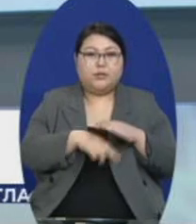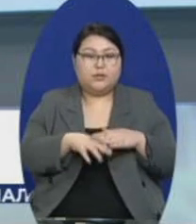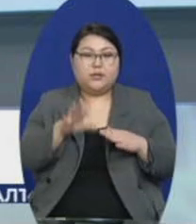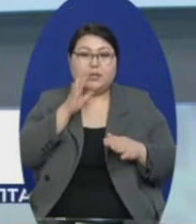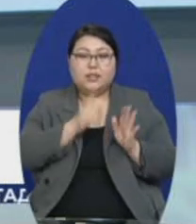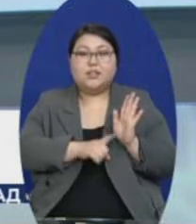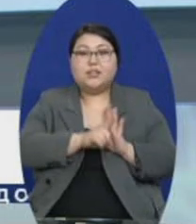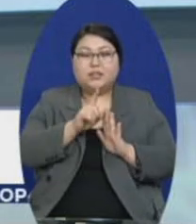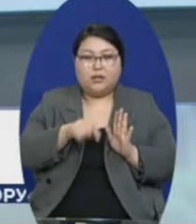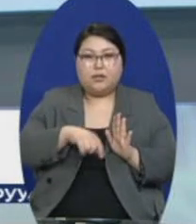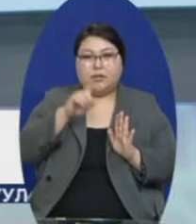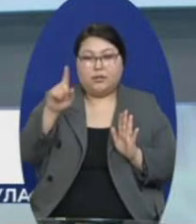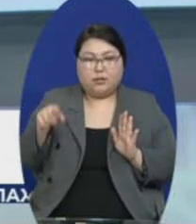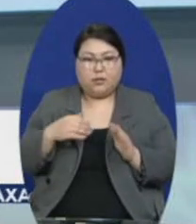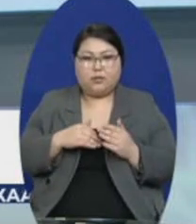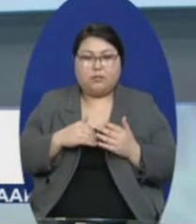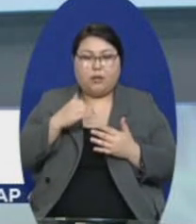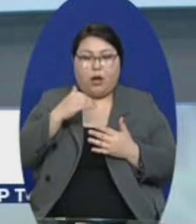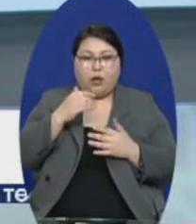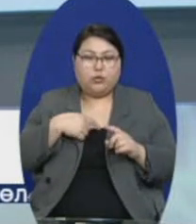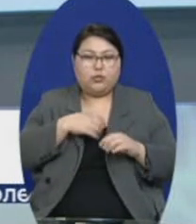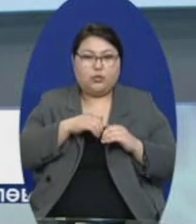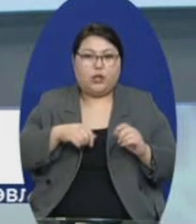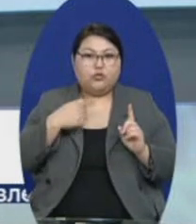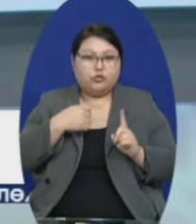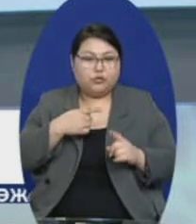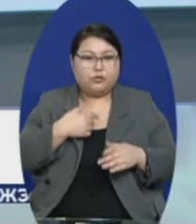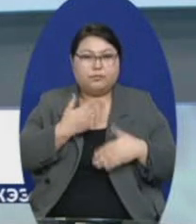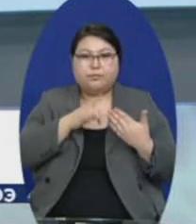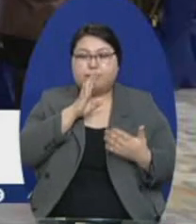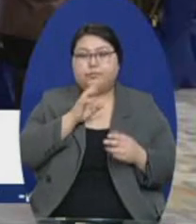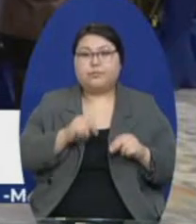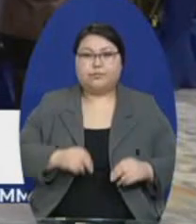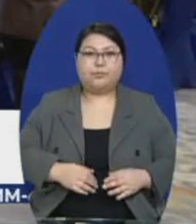наснаас эхлээд шат бүрт тусгайлсан чиглэлийг баримталхаар боллоо.